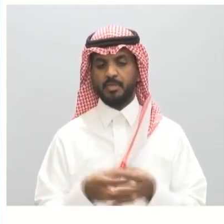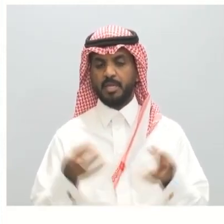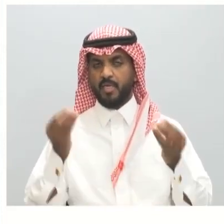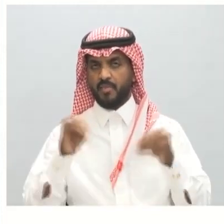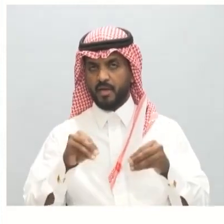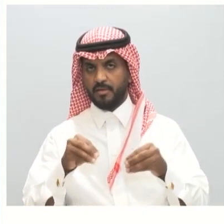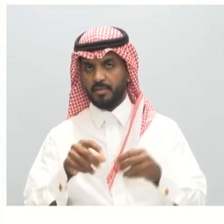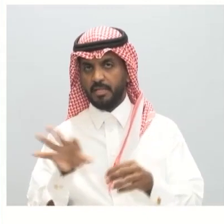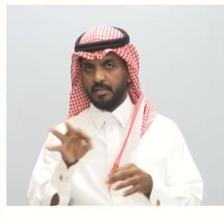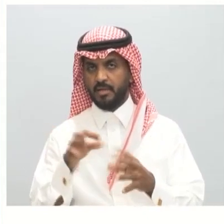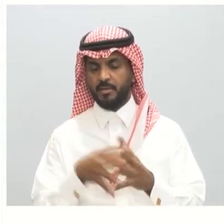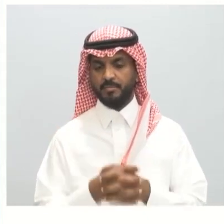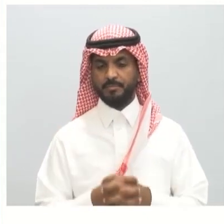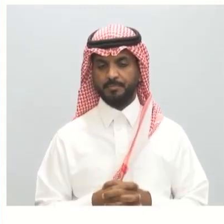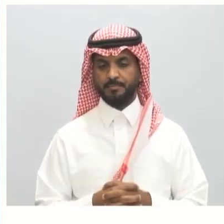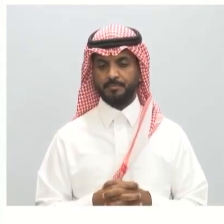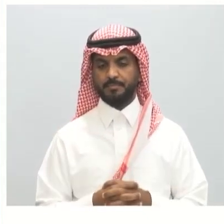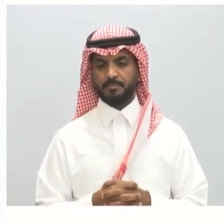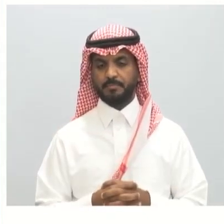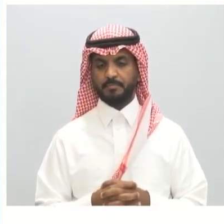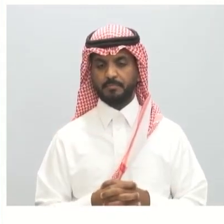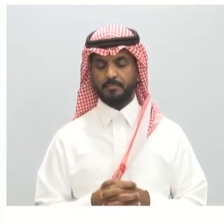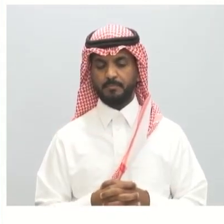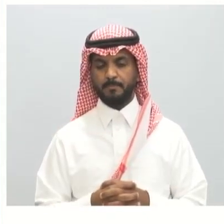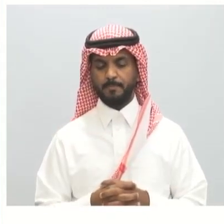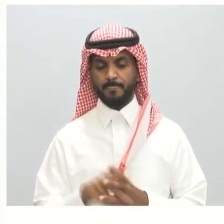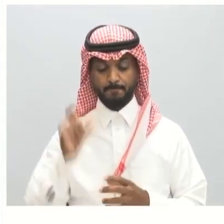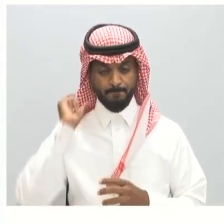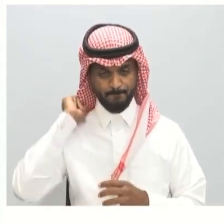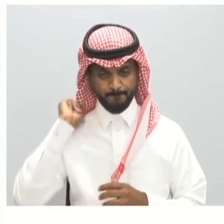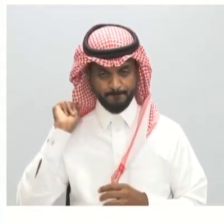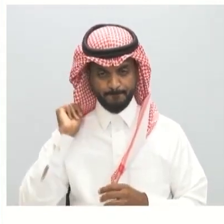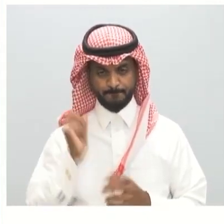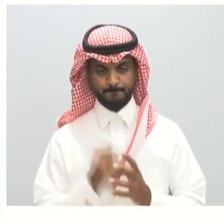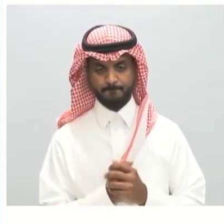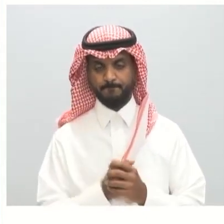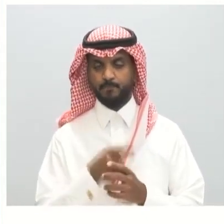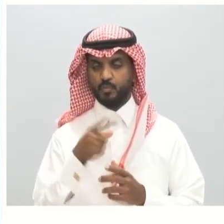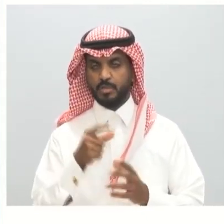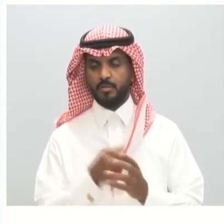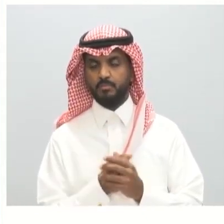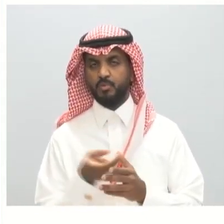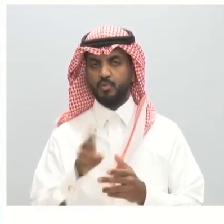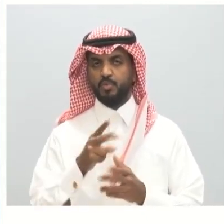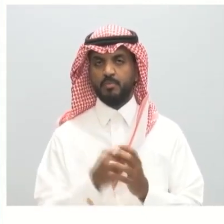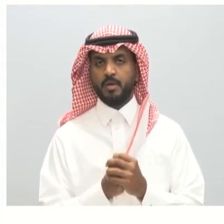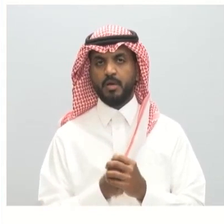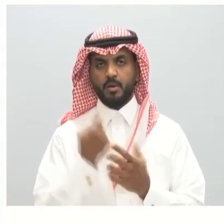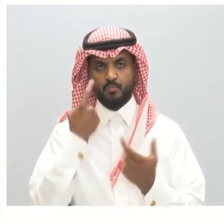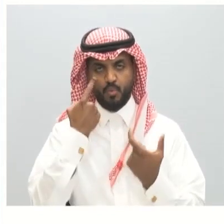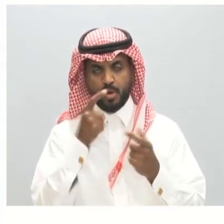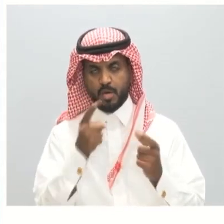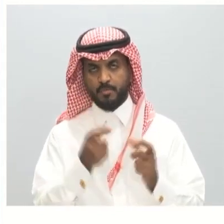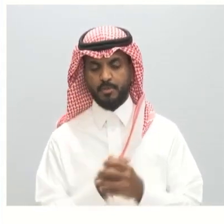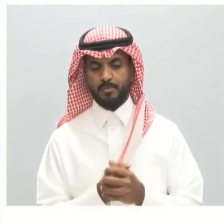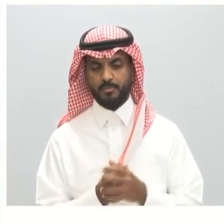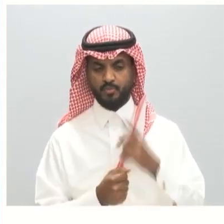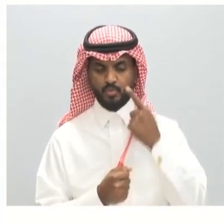اختيار او نقوم باختيار وضع علامه صح وم ثم في فئه المراقبه